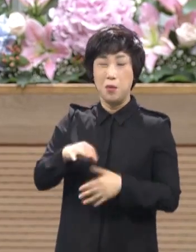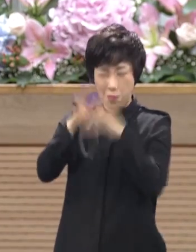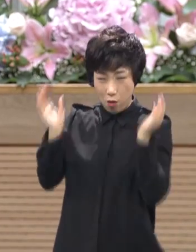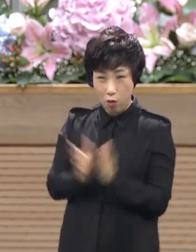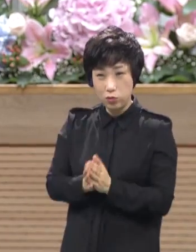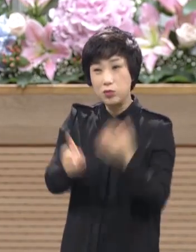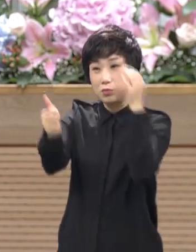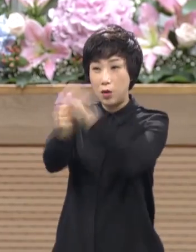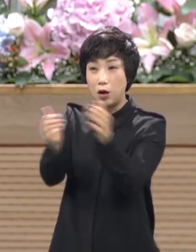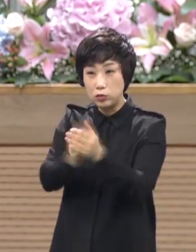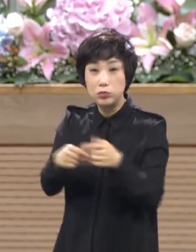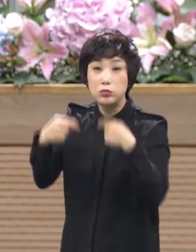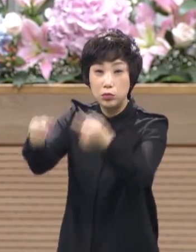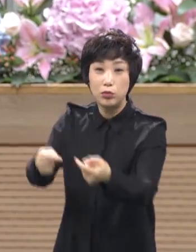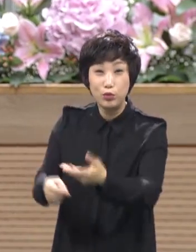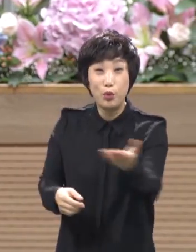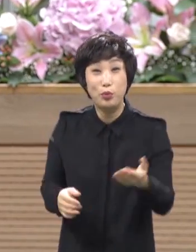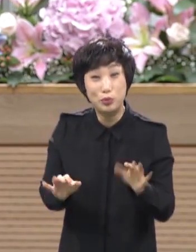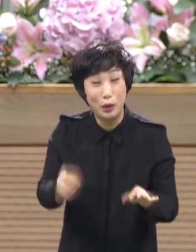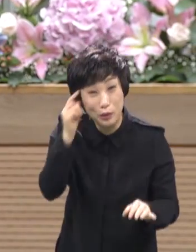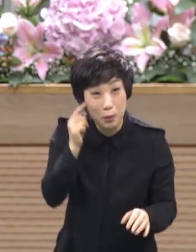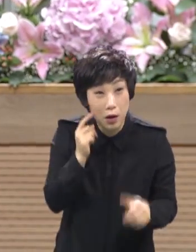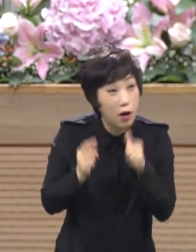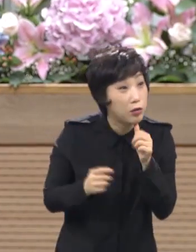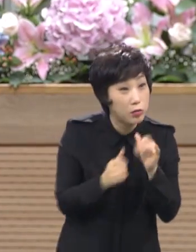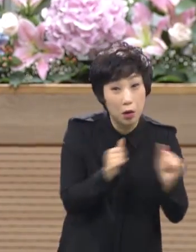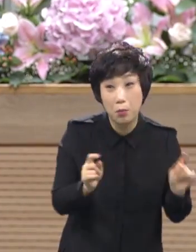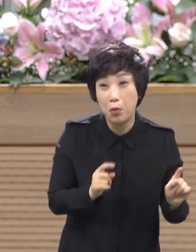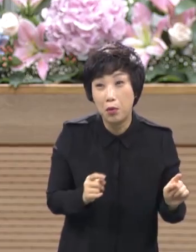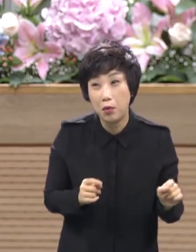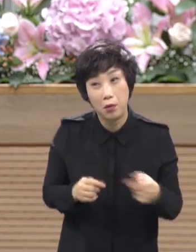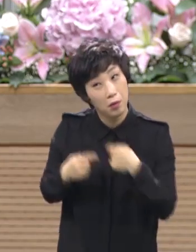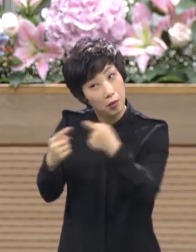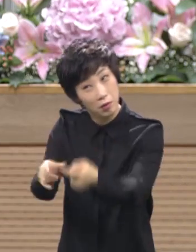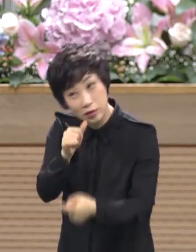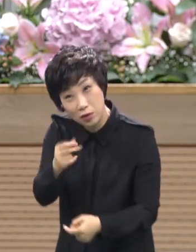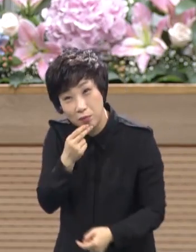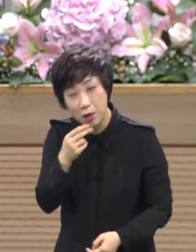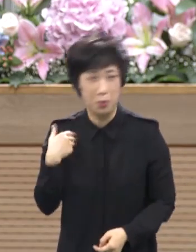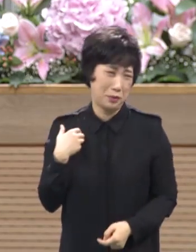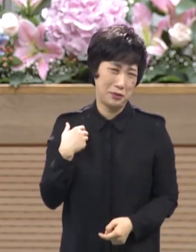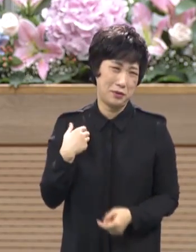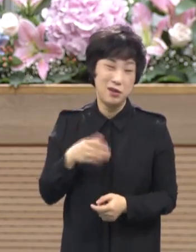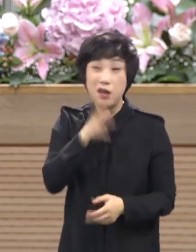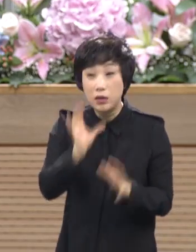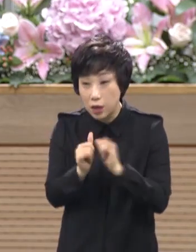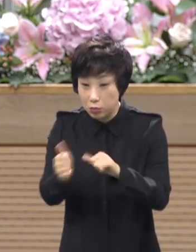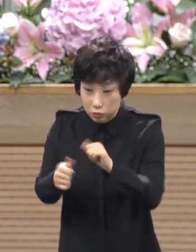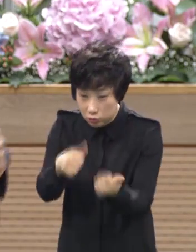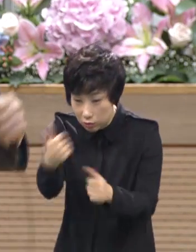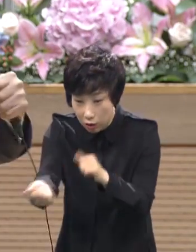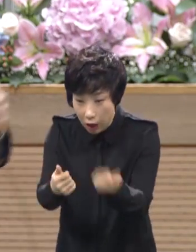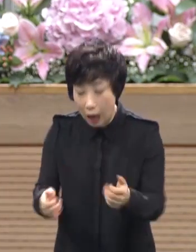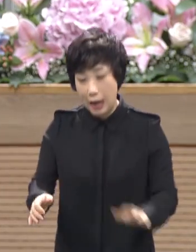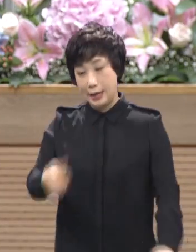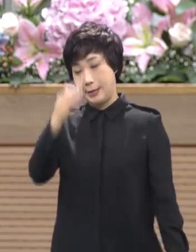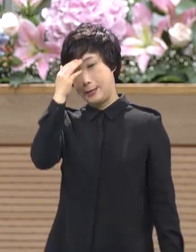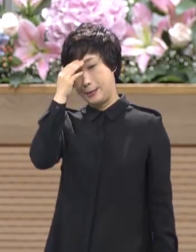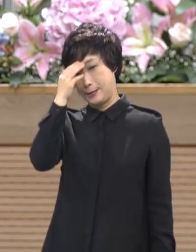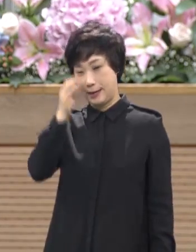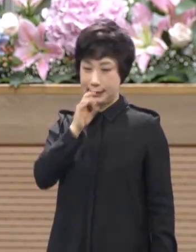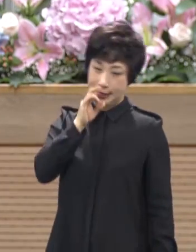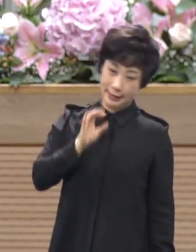들어가니 뭐 가난한 사람은 받았는지 안 받았는지 모르지. 아, 노인 어른들이 죽으니까 이제 안